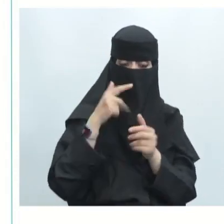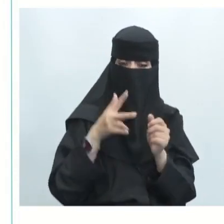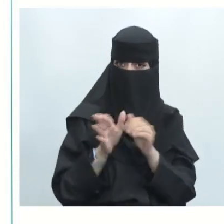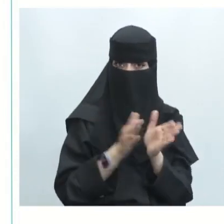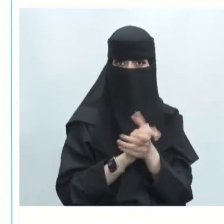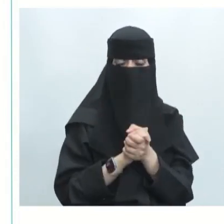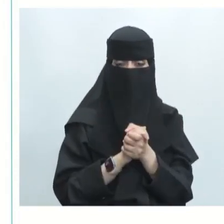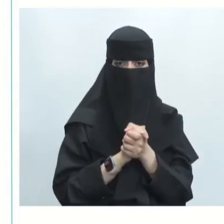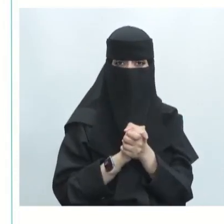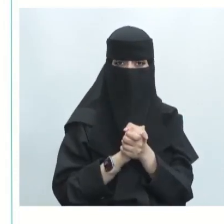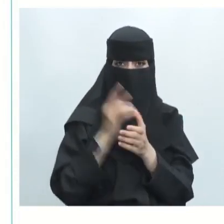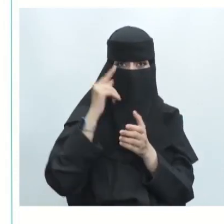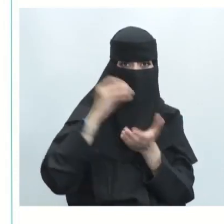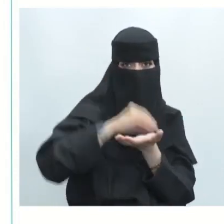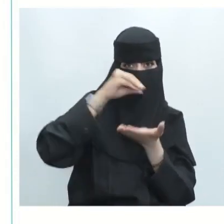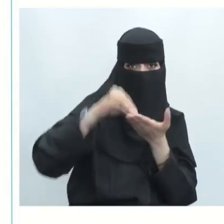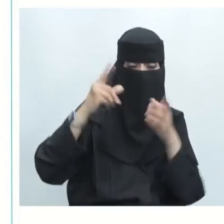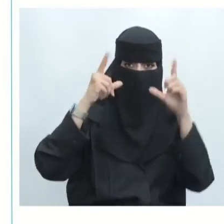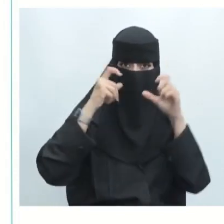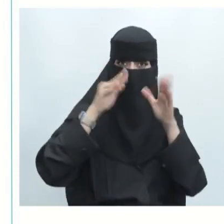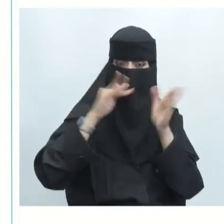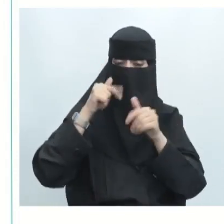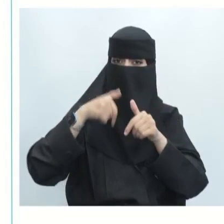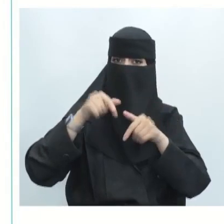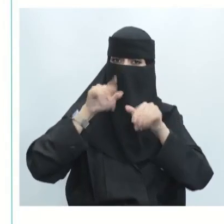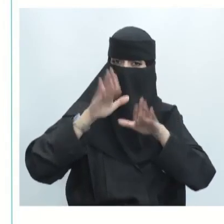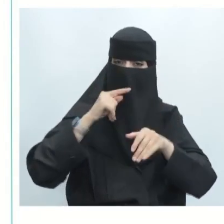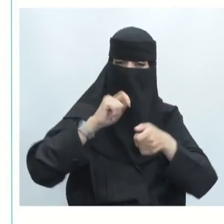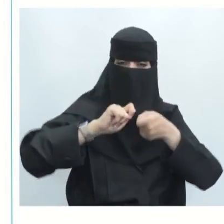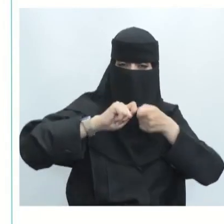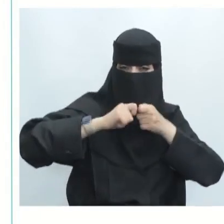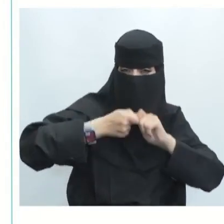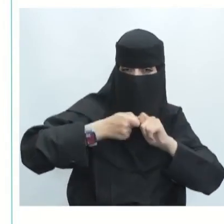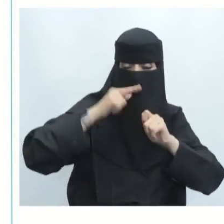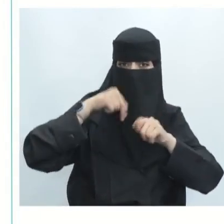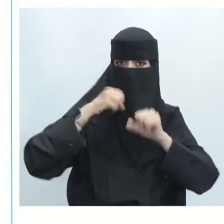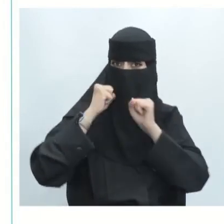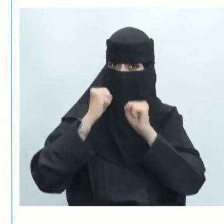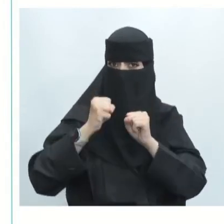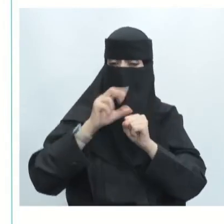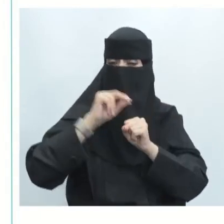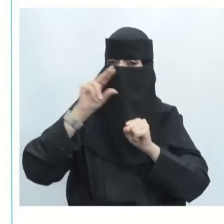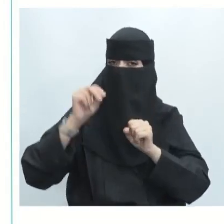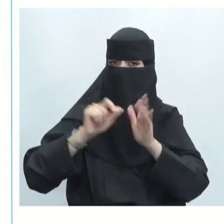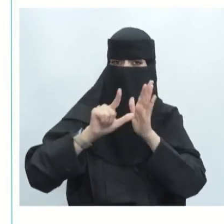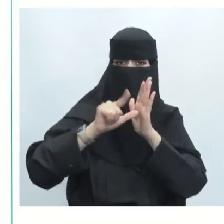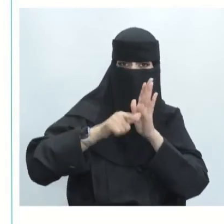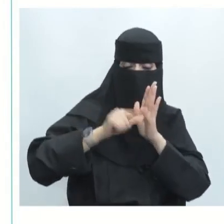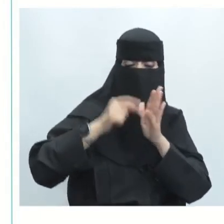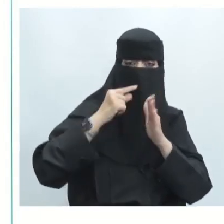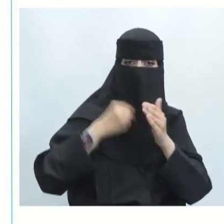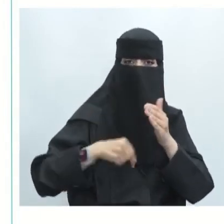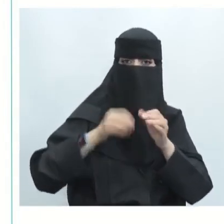بنقل هذه الصوره في التركيبات اذا نلاحظ التعقيد في ه التركيبات كذلك التخطيط اذا الخطه